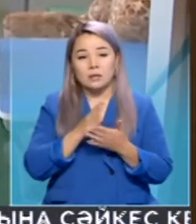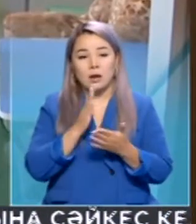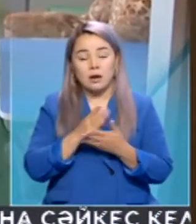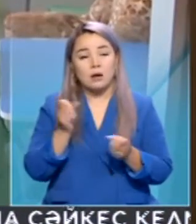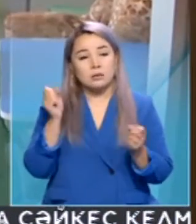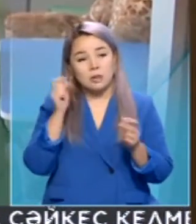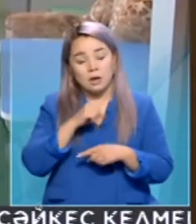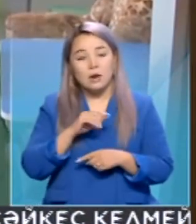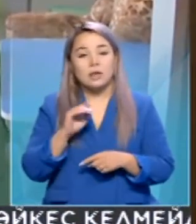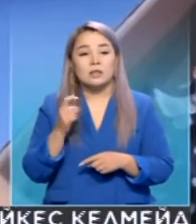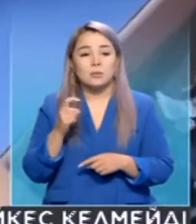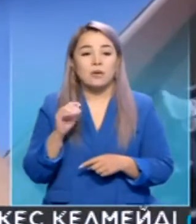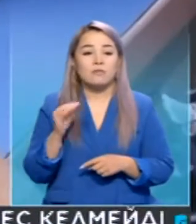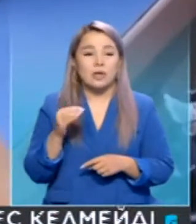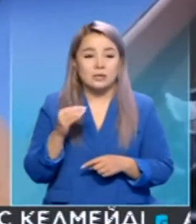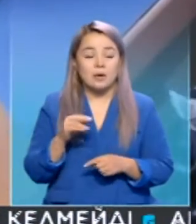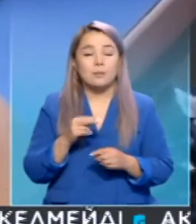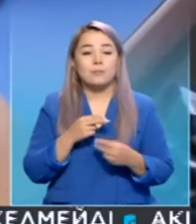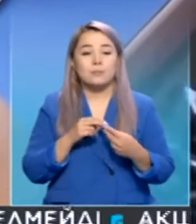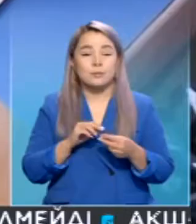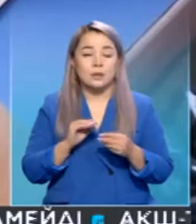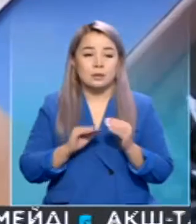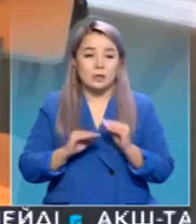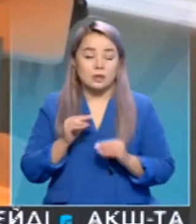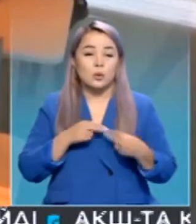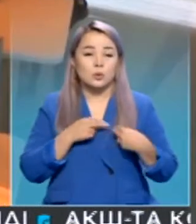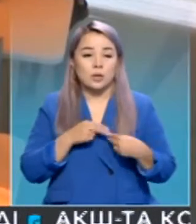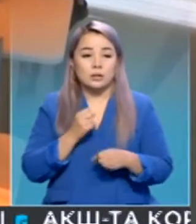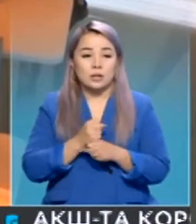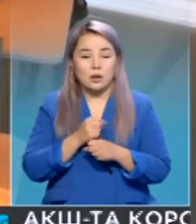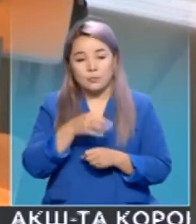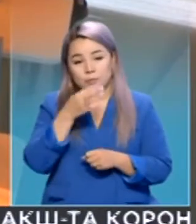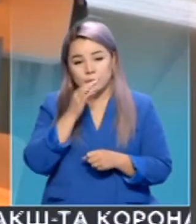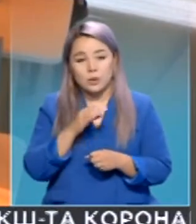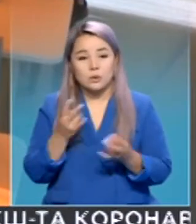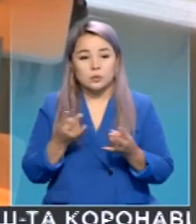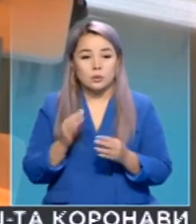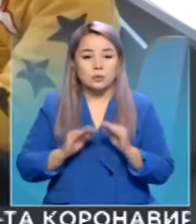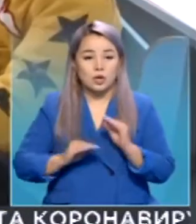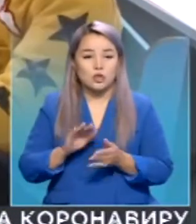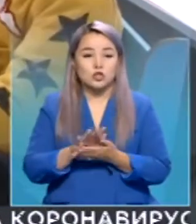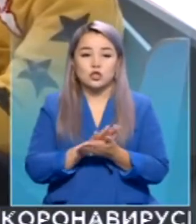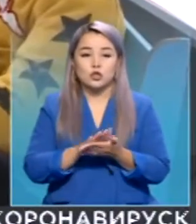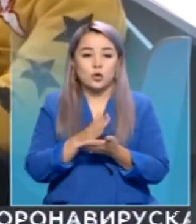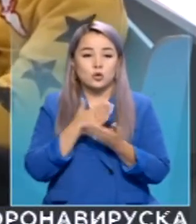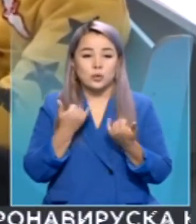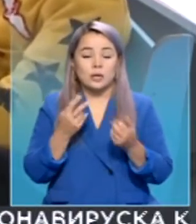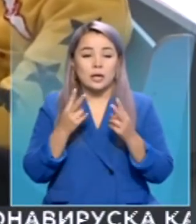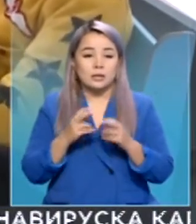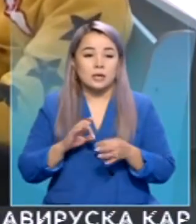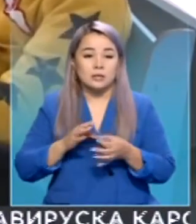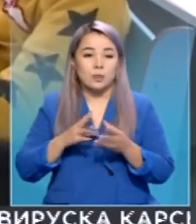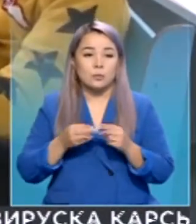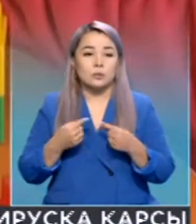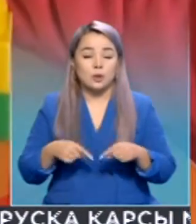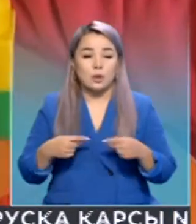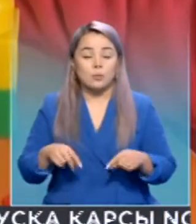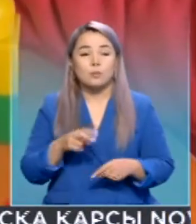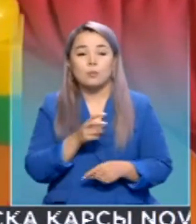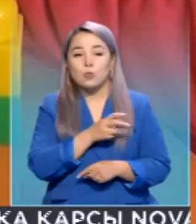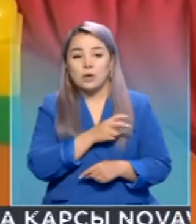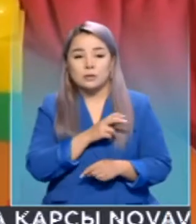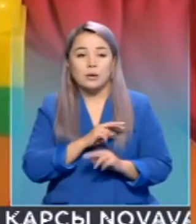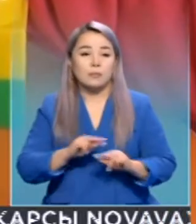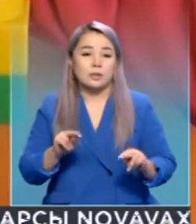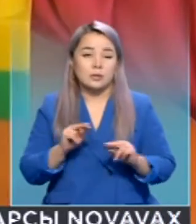кейбір химия, физика және еңбекке баулу кабинеттерінде тәжірибе жасауға арналған қажетті құралдарда жоқ. Тексеру барысында кейбір мұғалімдердің дәріс